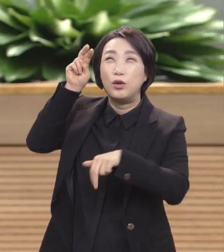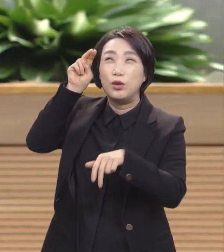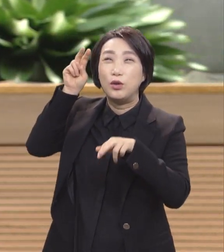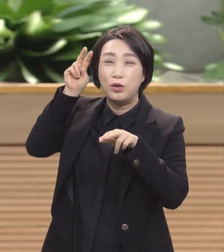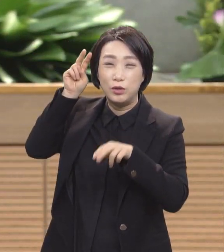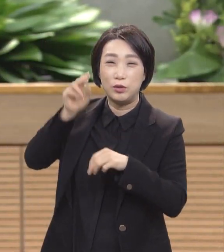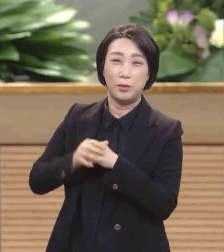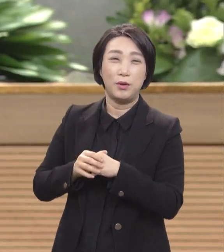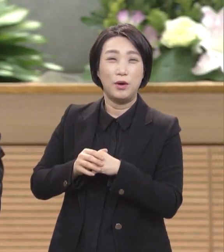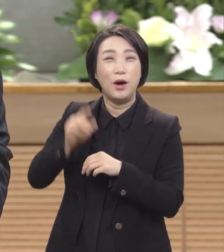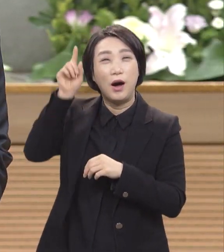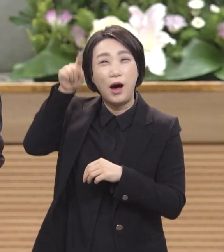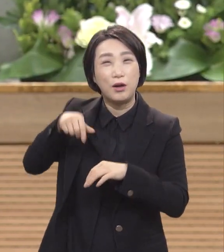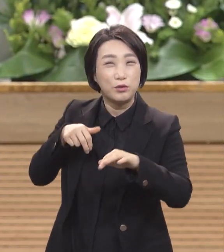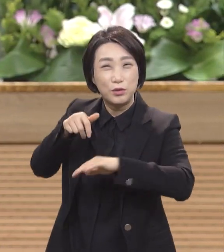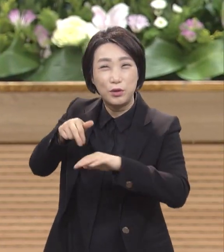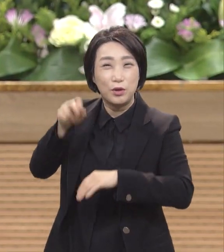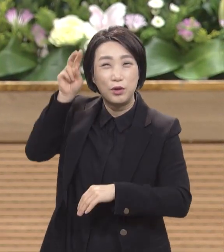사흘길을.